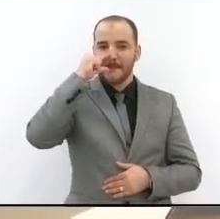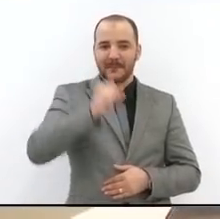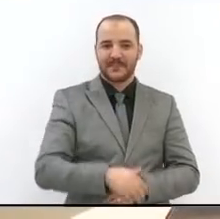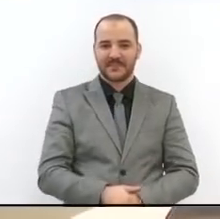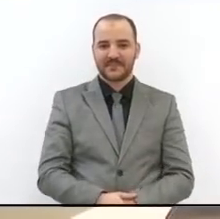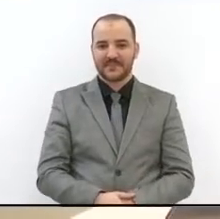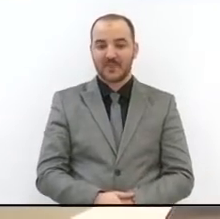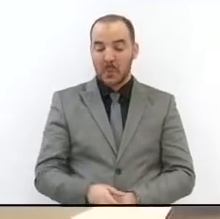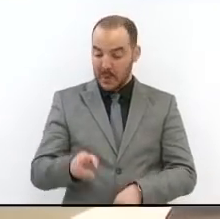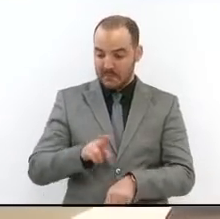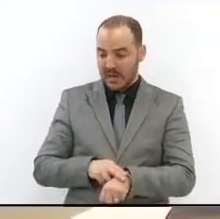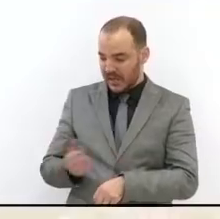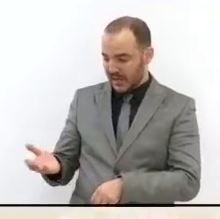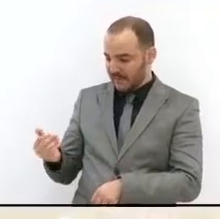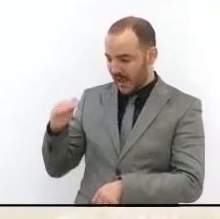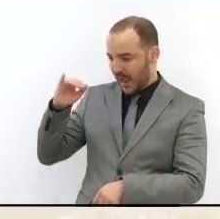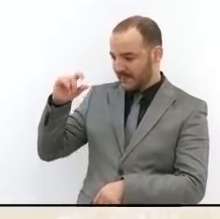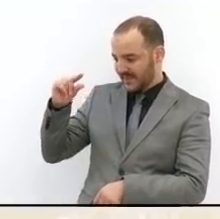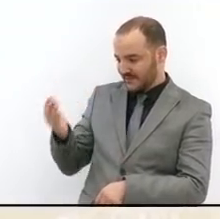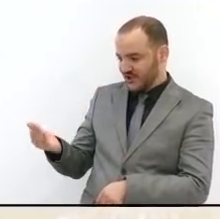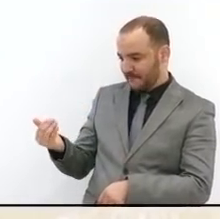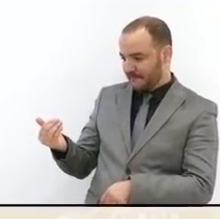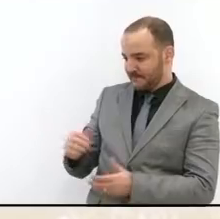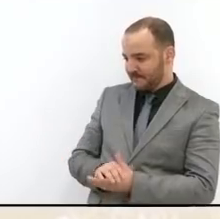وماذا أيضا عندك يا حمد؟